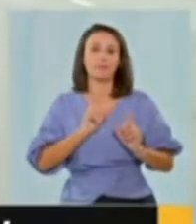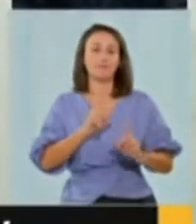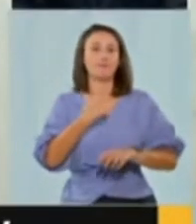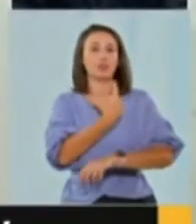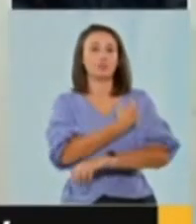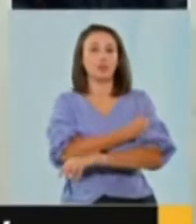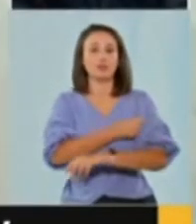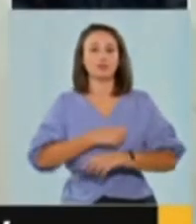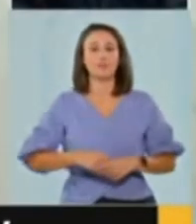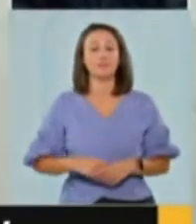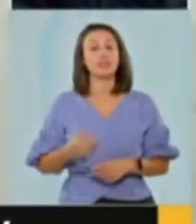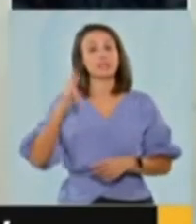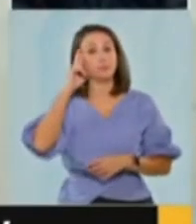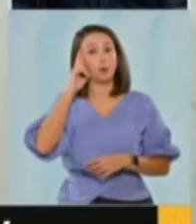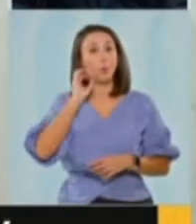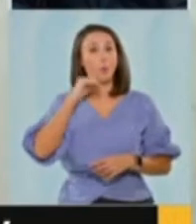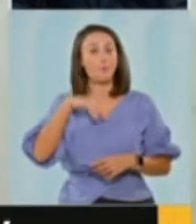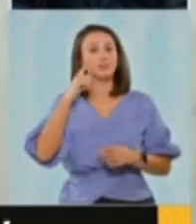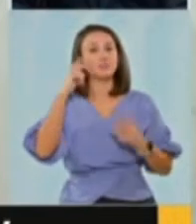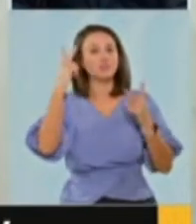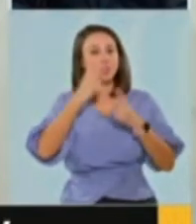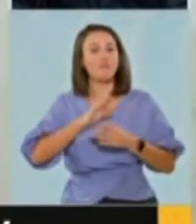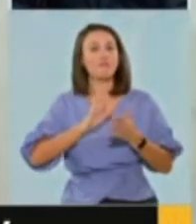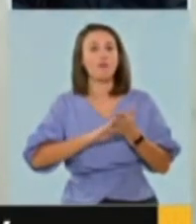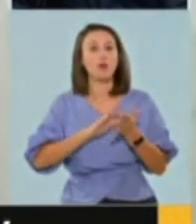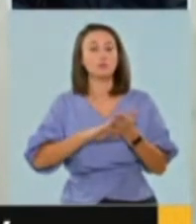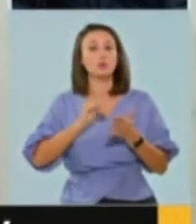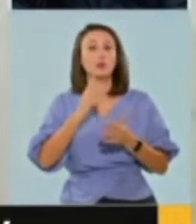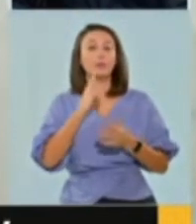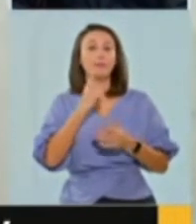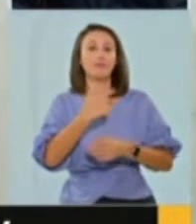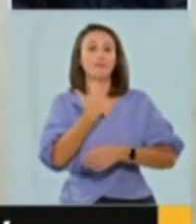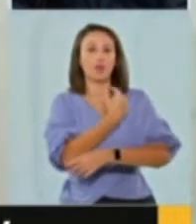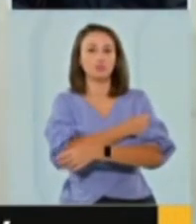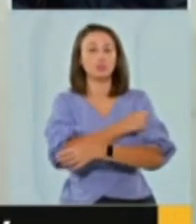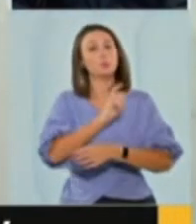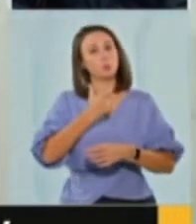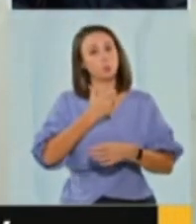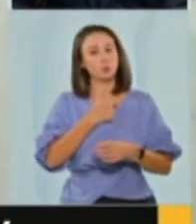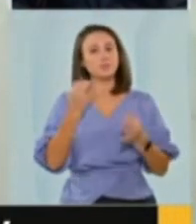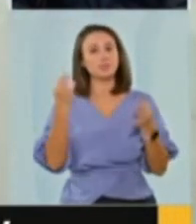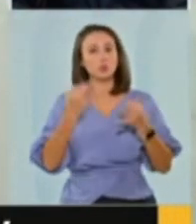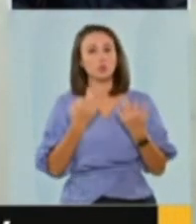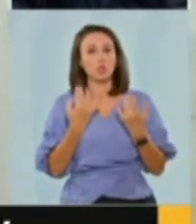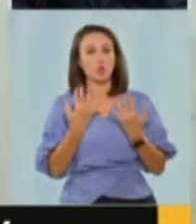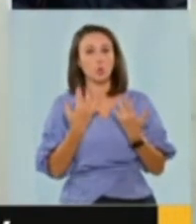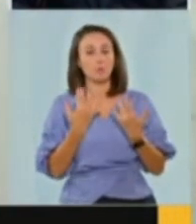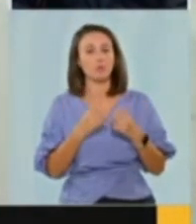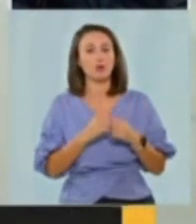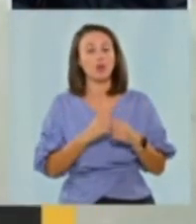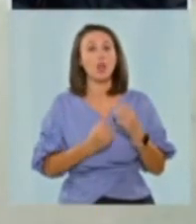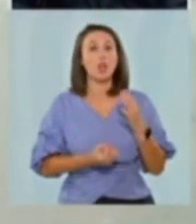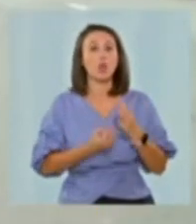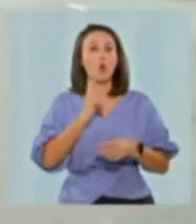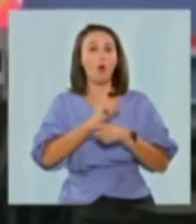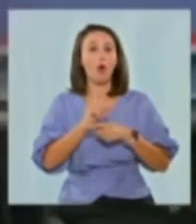imunizeze. Sperăm că oamenii vor conștientiza faptul că numai prin vaccinare putem să reducem numărul de noi infectări,